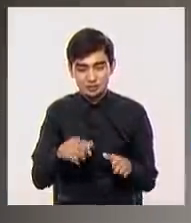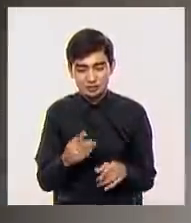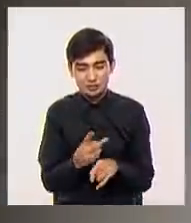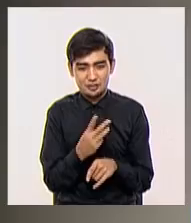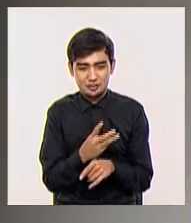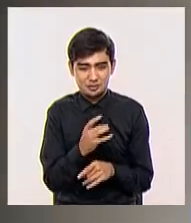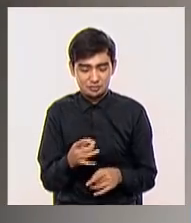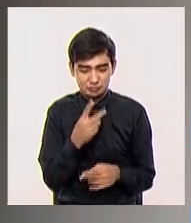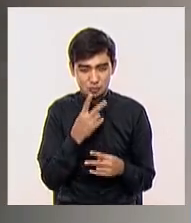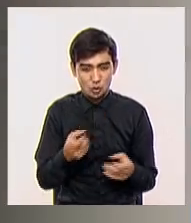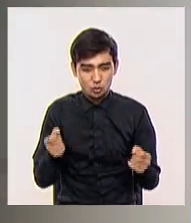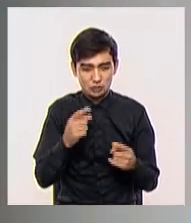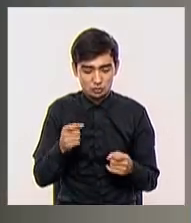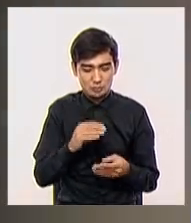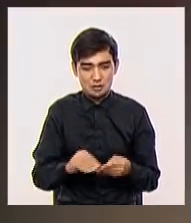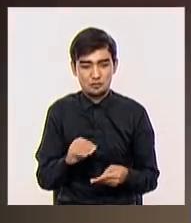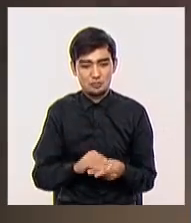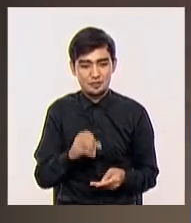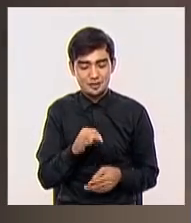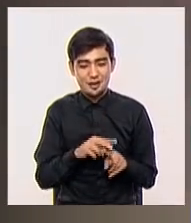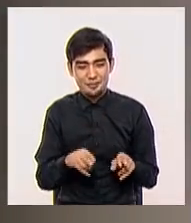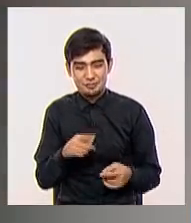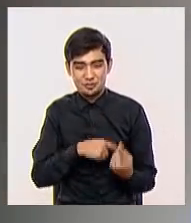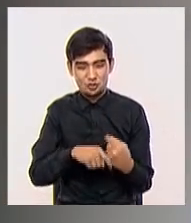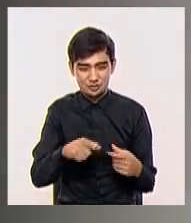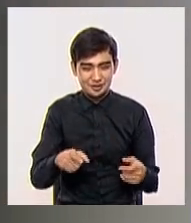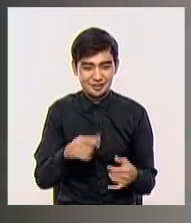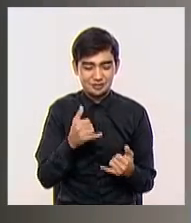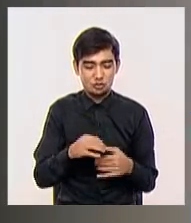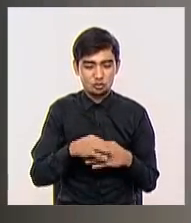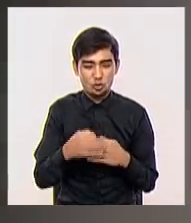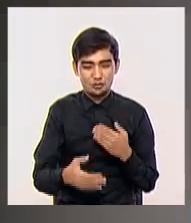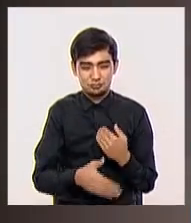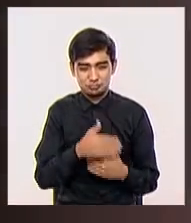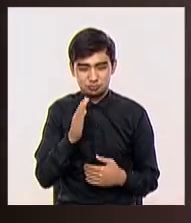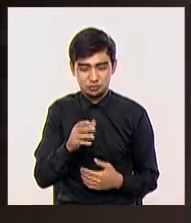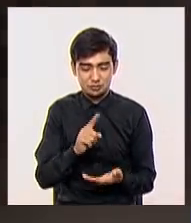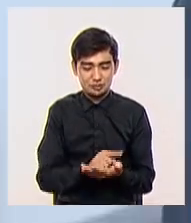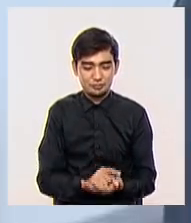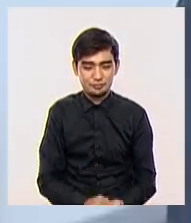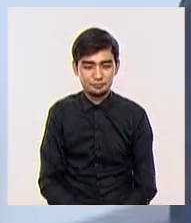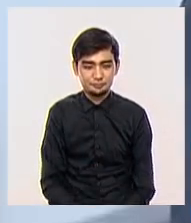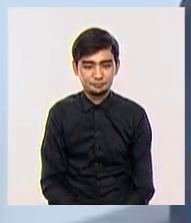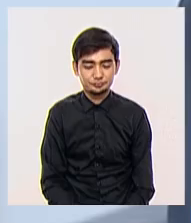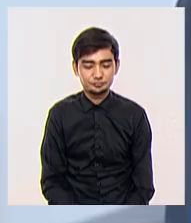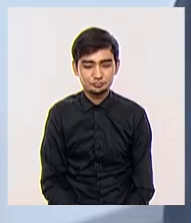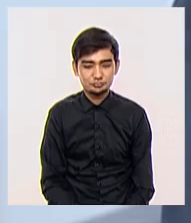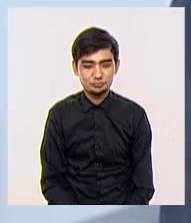жатқаны анықталды, дейді тексеруші топ мүшелері. Сондықтан мұндай кәсіпкерлерге бұдан былай қатаң жаза қолданатын болады, дейді.